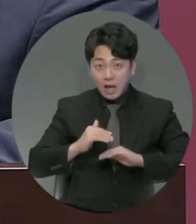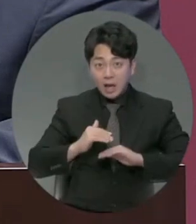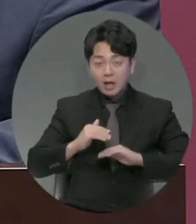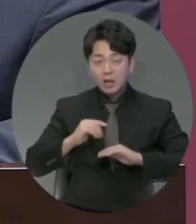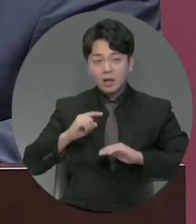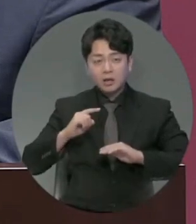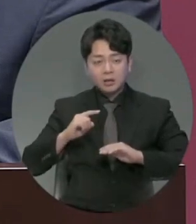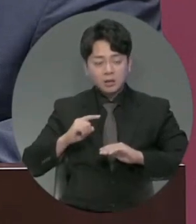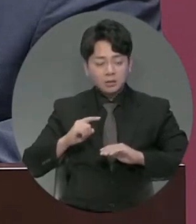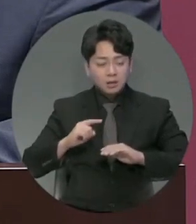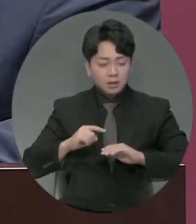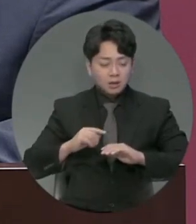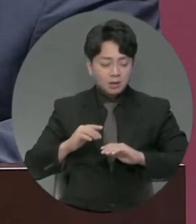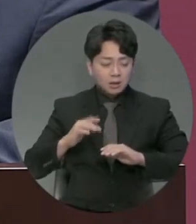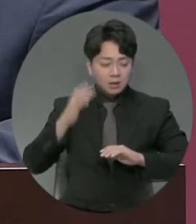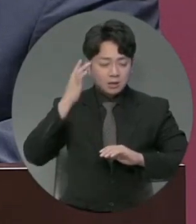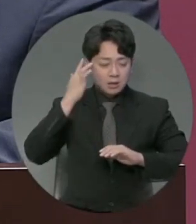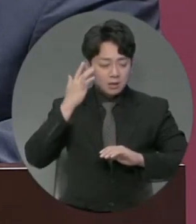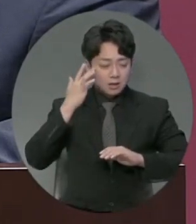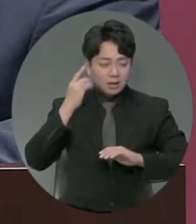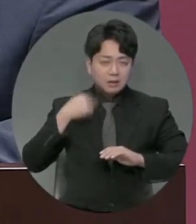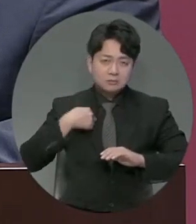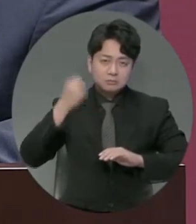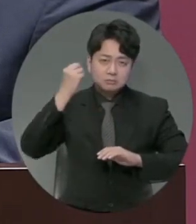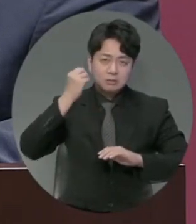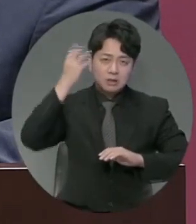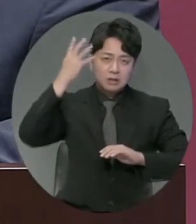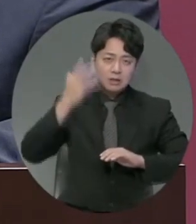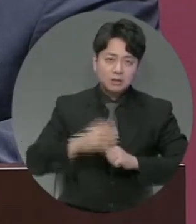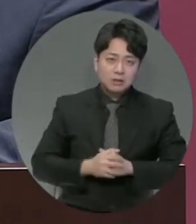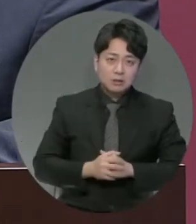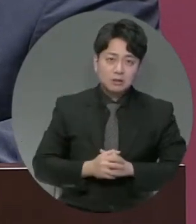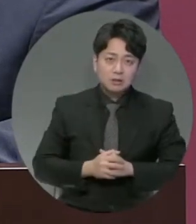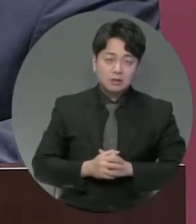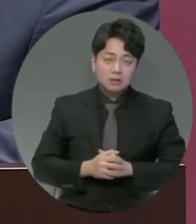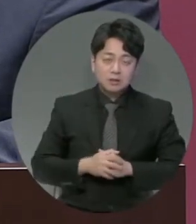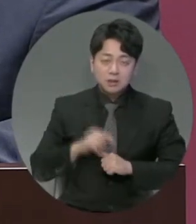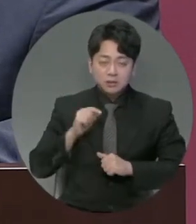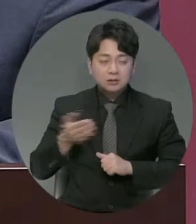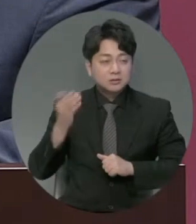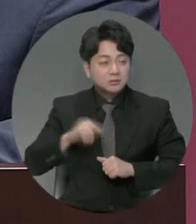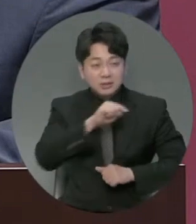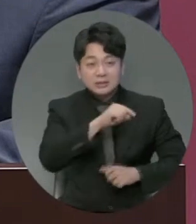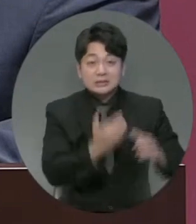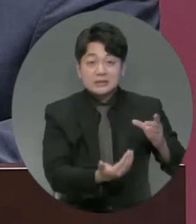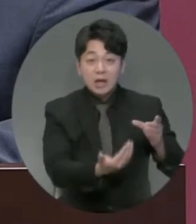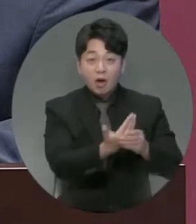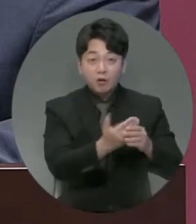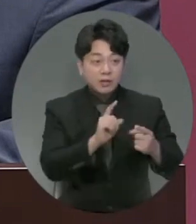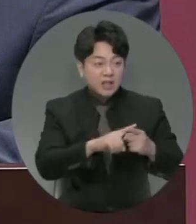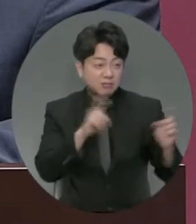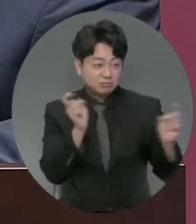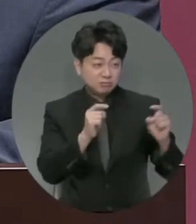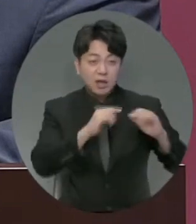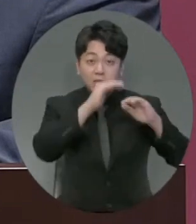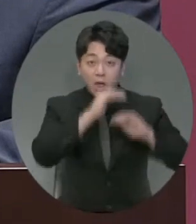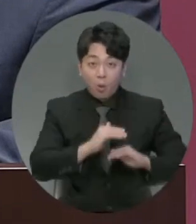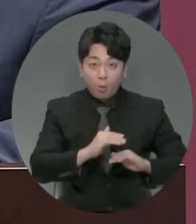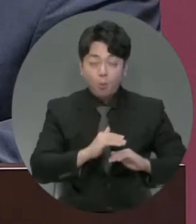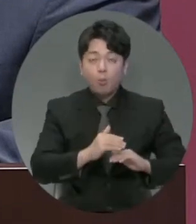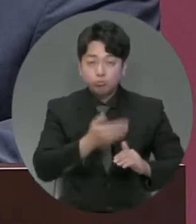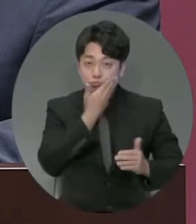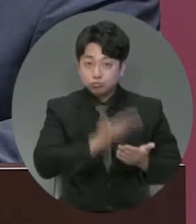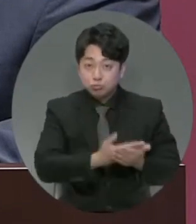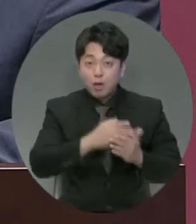기억은 못하겠습니다만은 그 사건에 대해서 중요한 쟁점이 된 내용들에 대해서